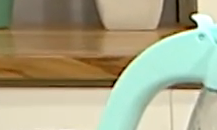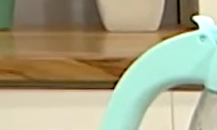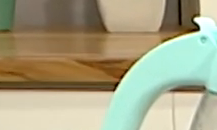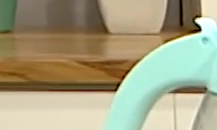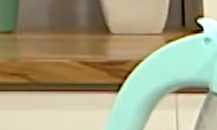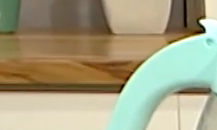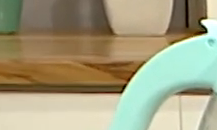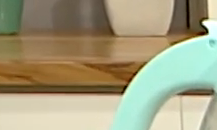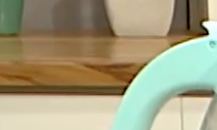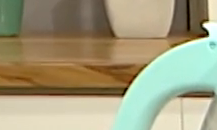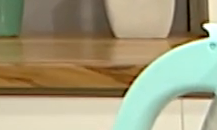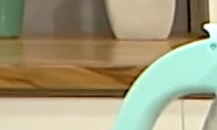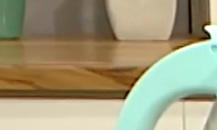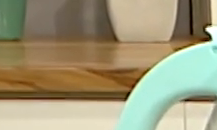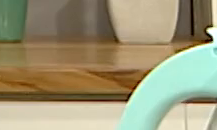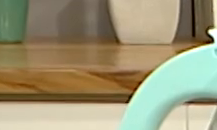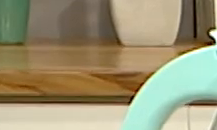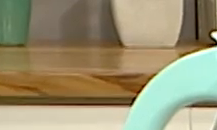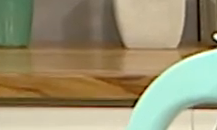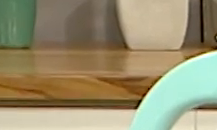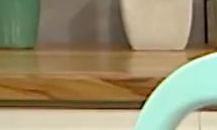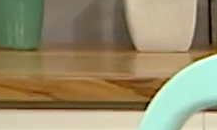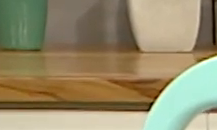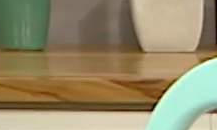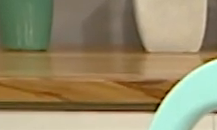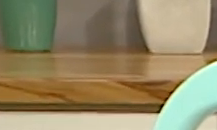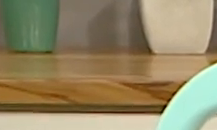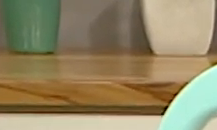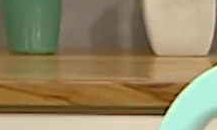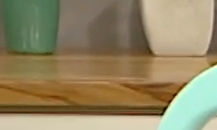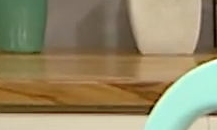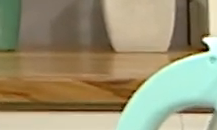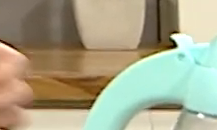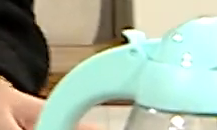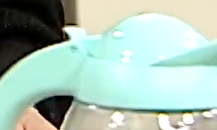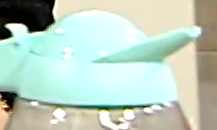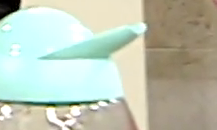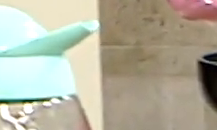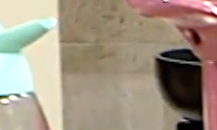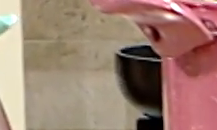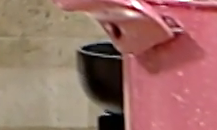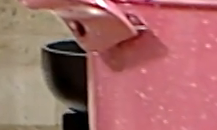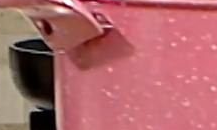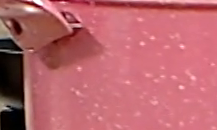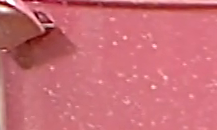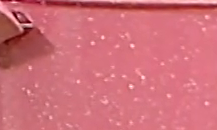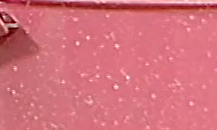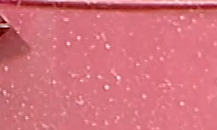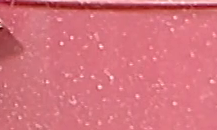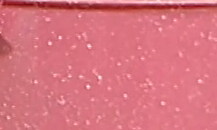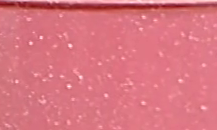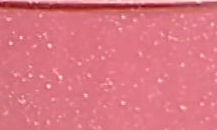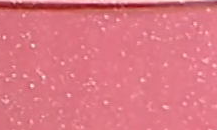maydanozun ölmesini istemiyoruz renk vermesi güzellik vermesi açısından koyulabilir Bir de burada yağda biber